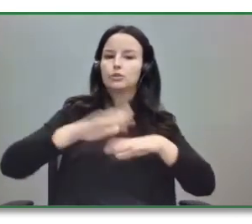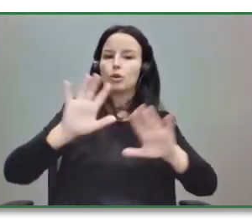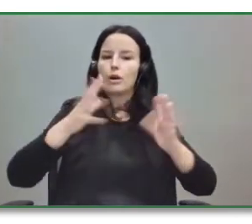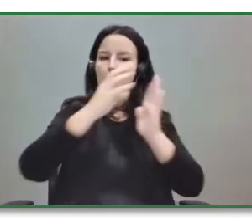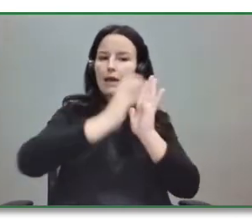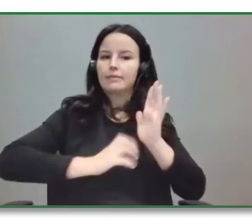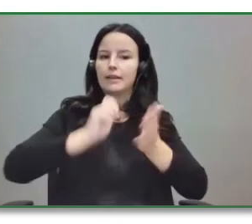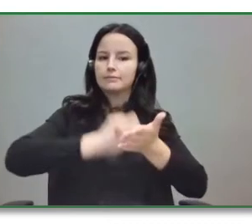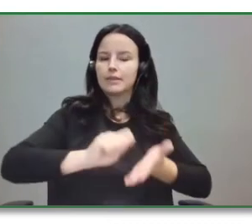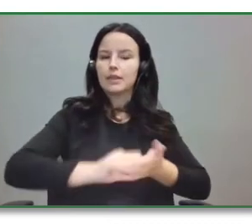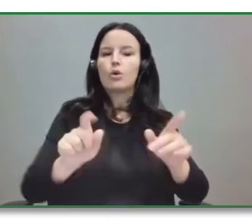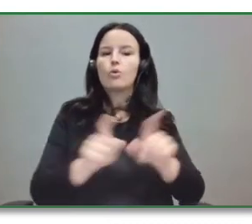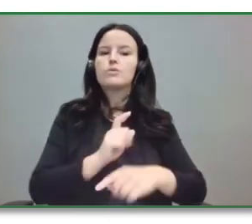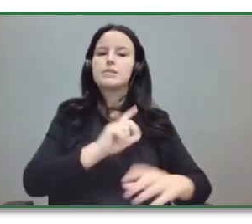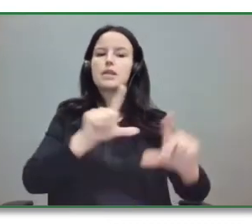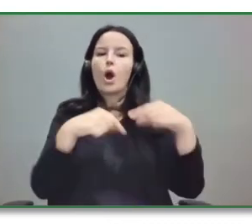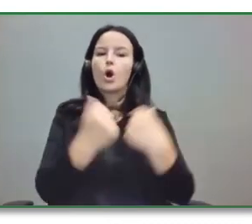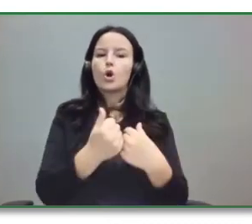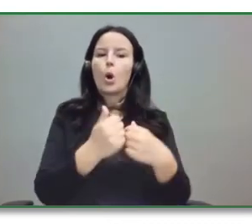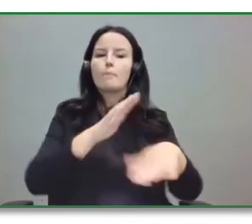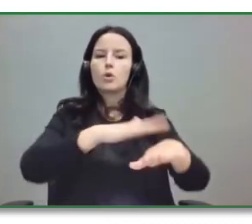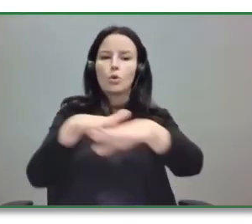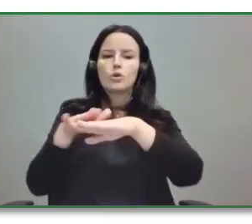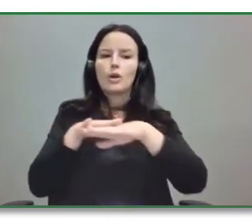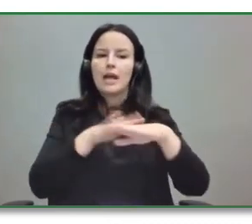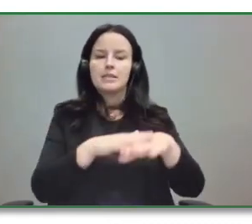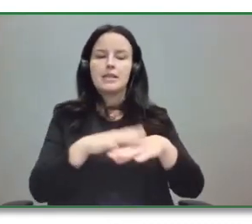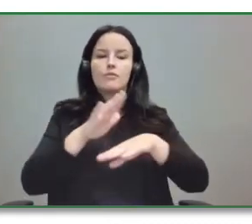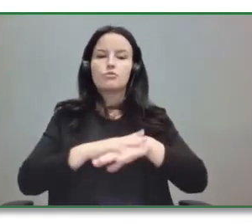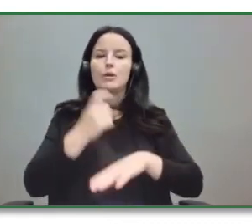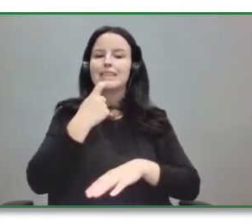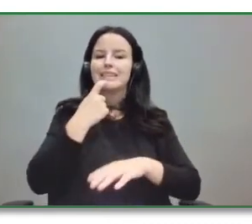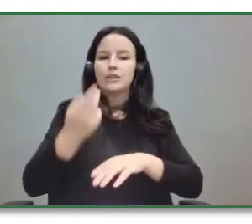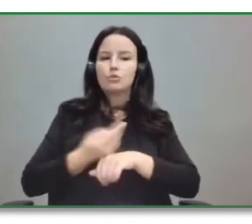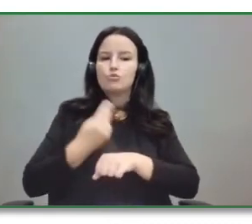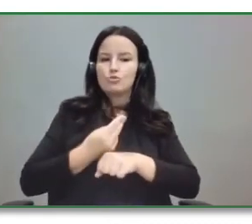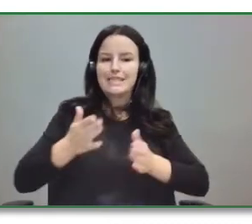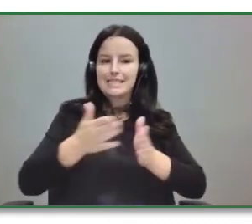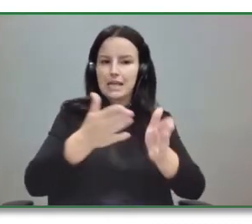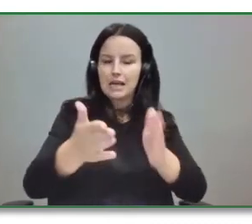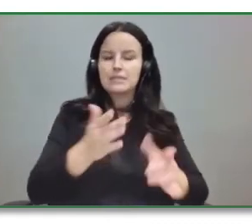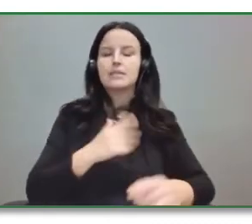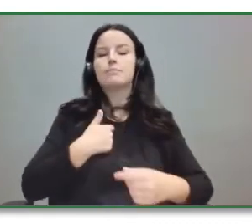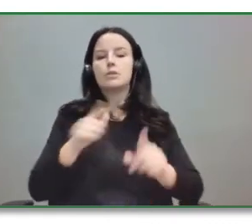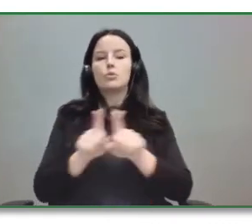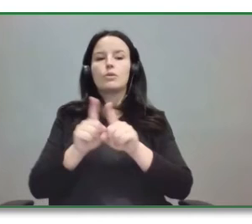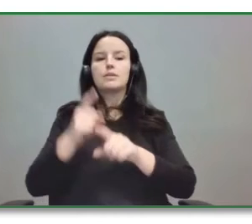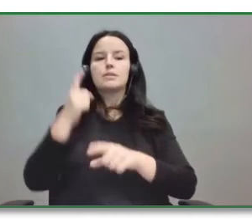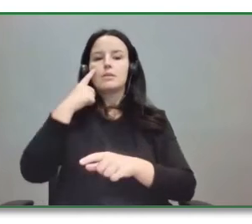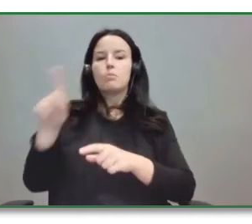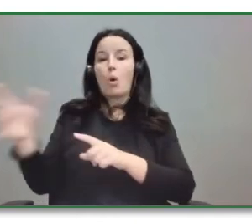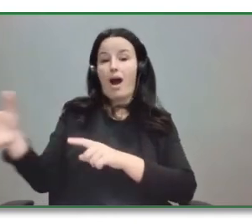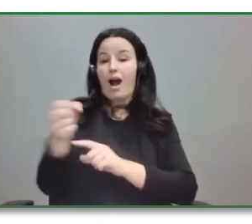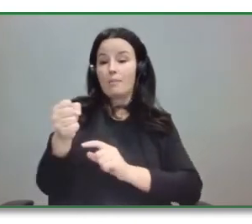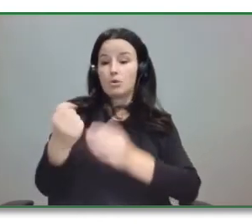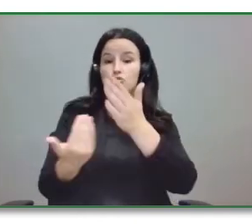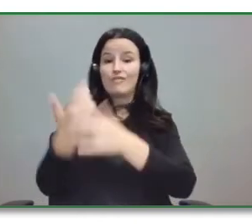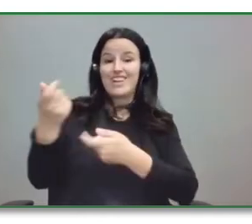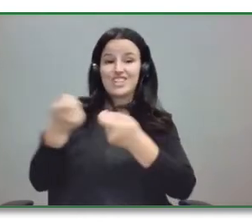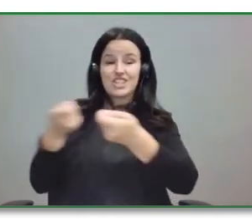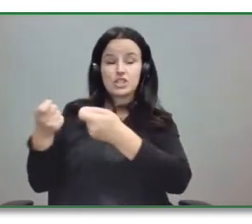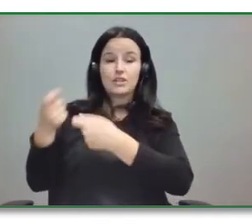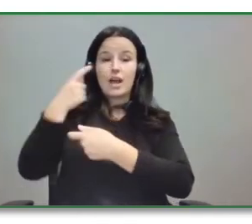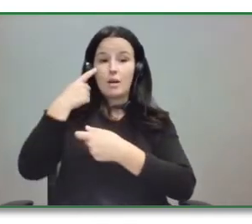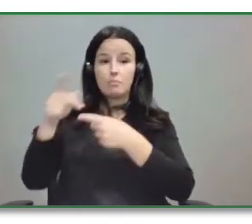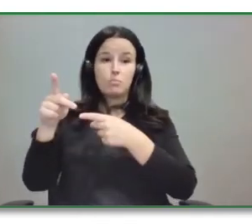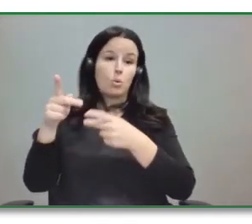consultatif d'utilisateurs de sentiers et de faire partie d'un comité d'embauche pour un nouveau gestionnaire de programmes